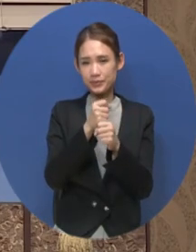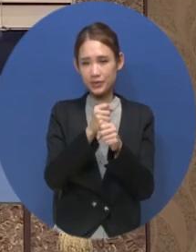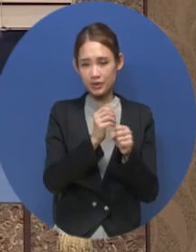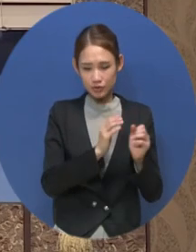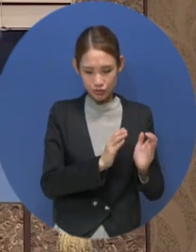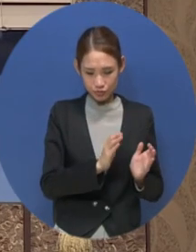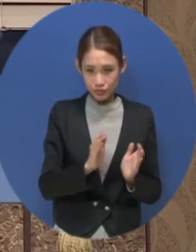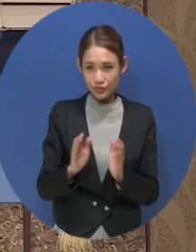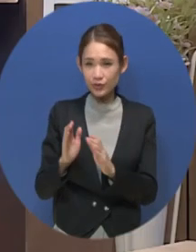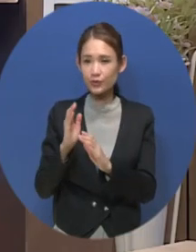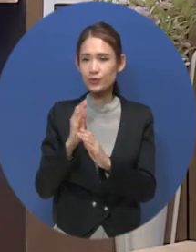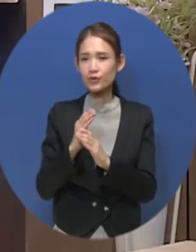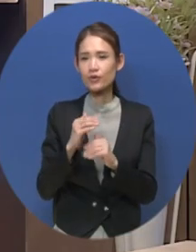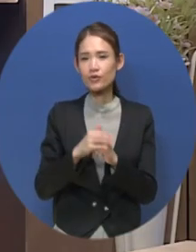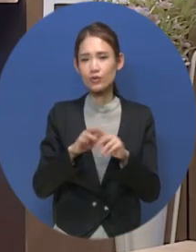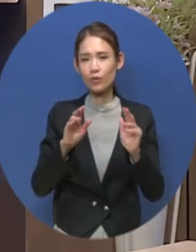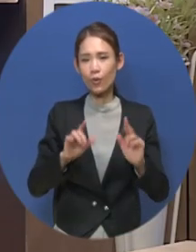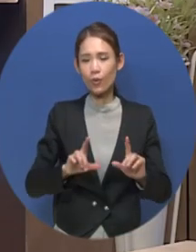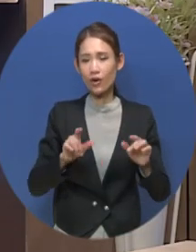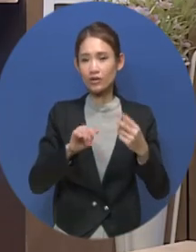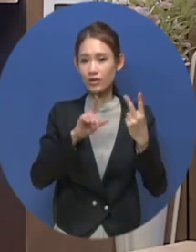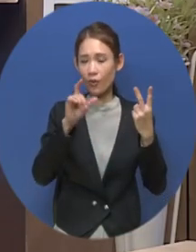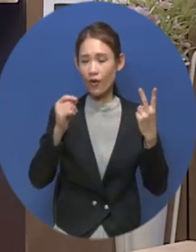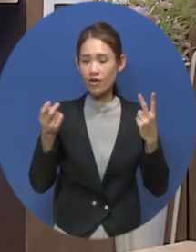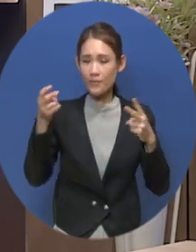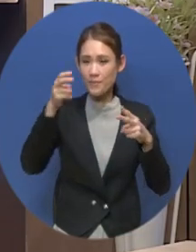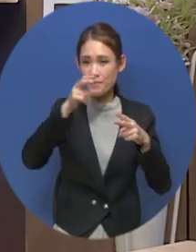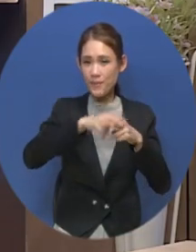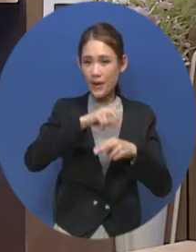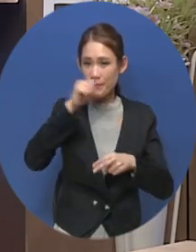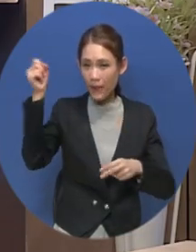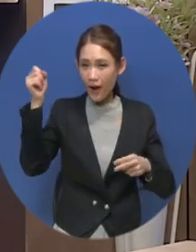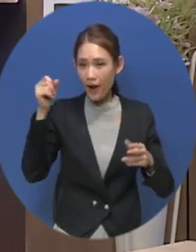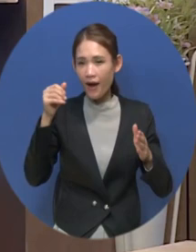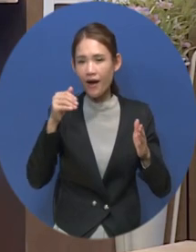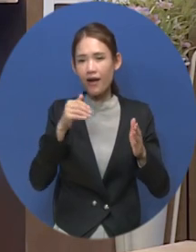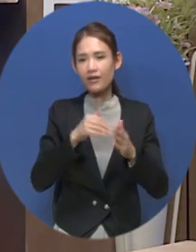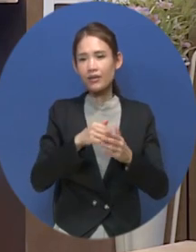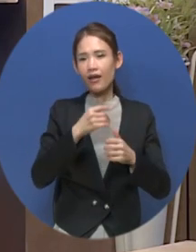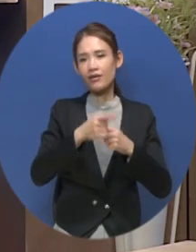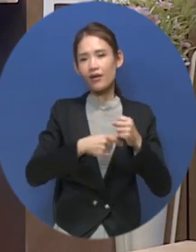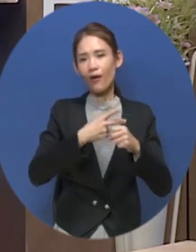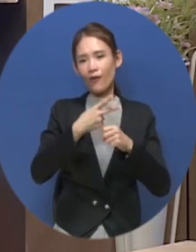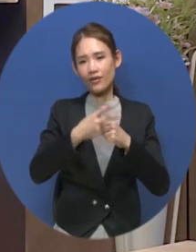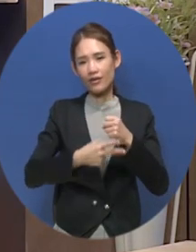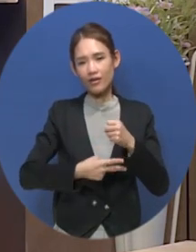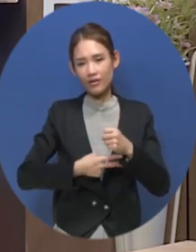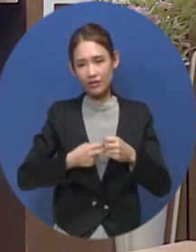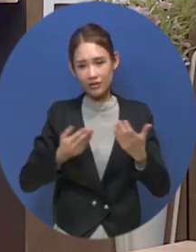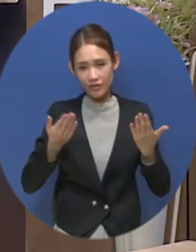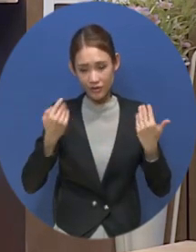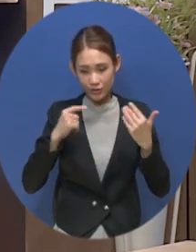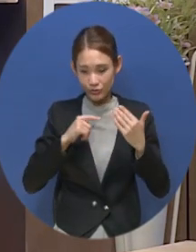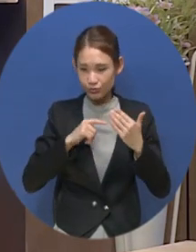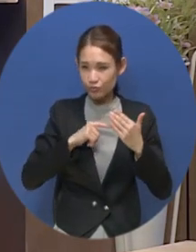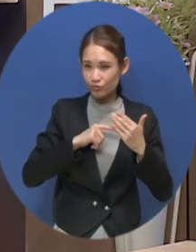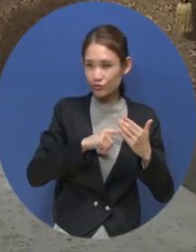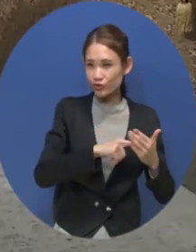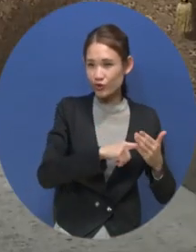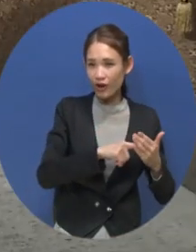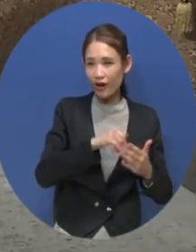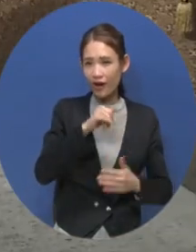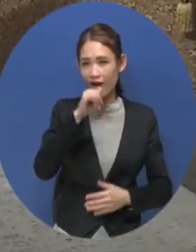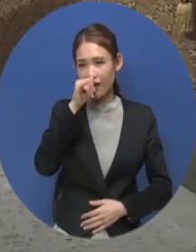준비하고 있습니다. 회장님 올해 2월에 네. 취임하셨는데 거의 네. 지금 한 2년 지난 듯한 요즘 보시는 그런 추진력이